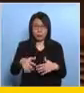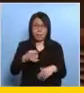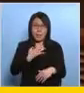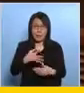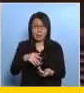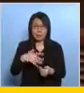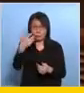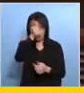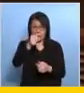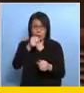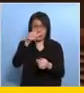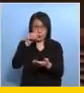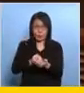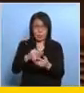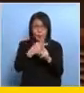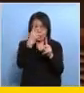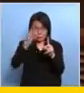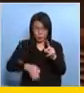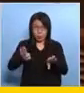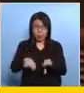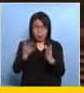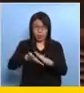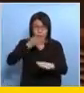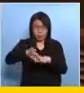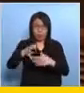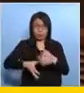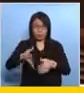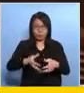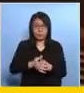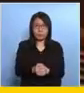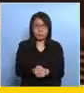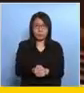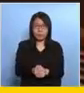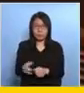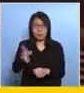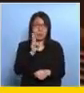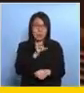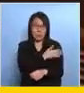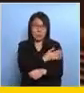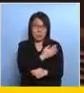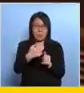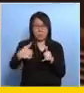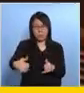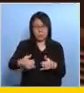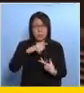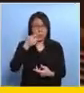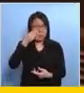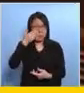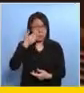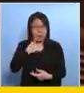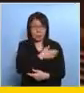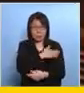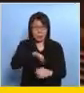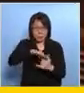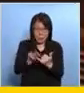定咗12:30開翻個會啦。講到啊，企喺打工仔嘅對面啊，漠視孕婦需要